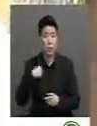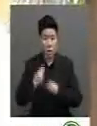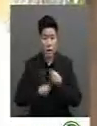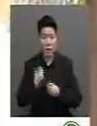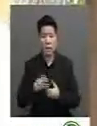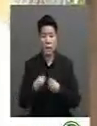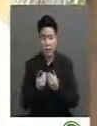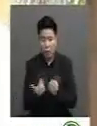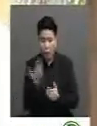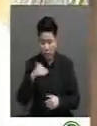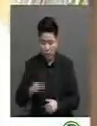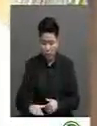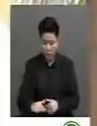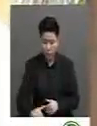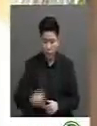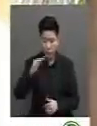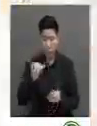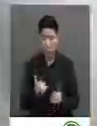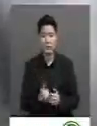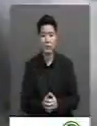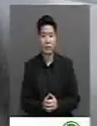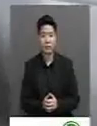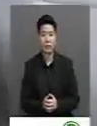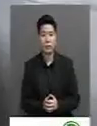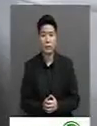กล้วันตรงนี้อย่างที่เรื่อง